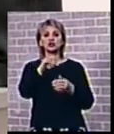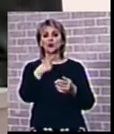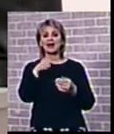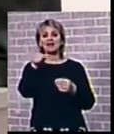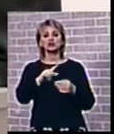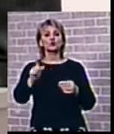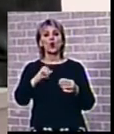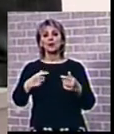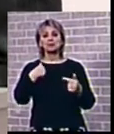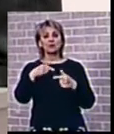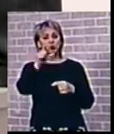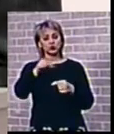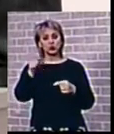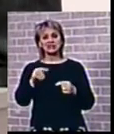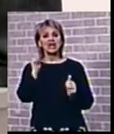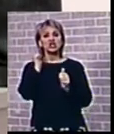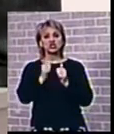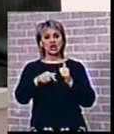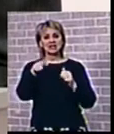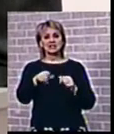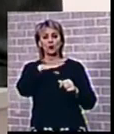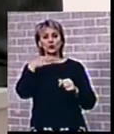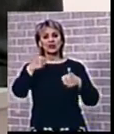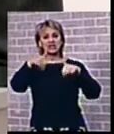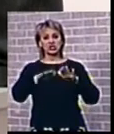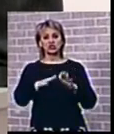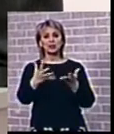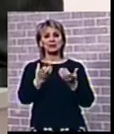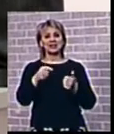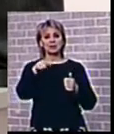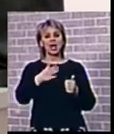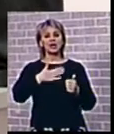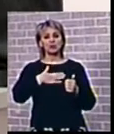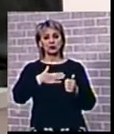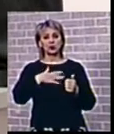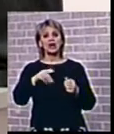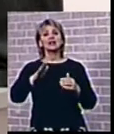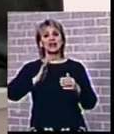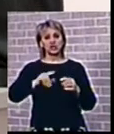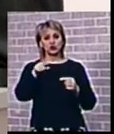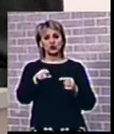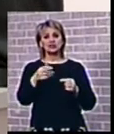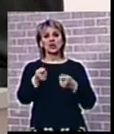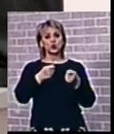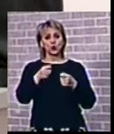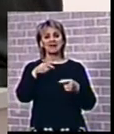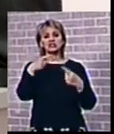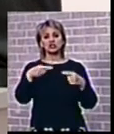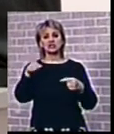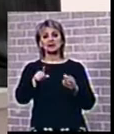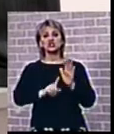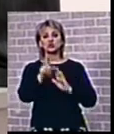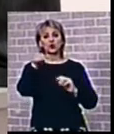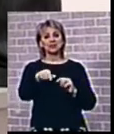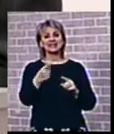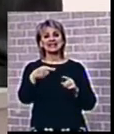людей. И часто многие решения, принимаемые мною, надеюсь, и другими руководителями, исходят именно из